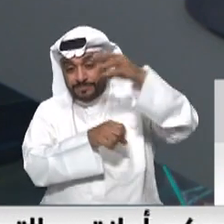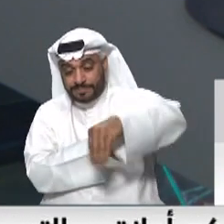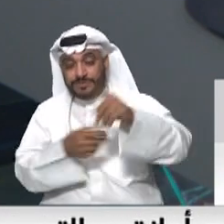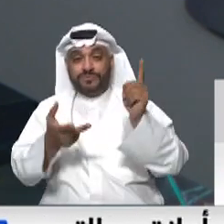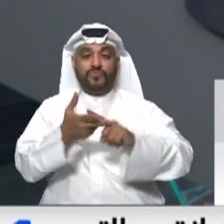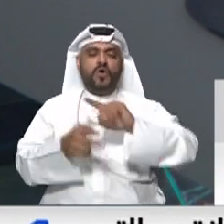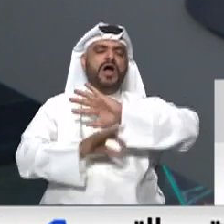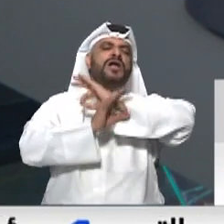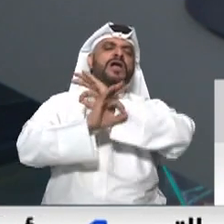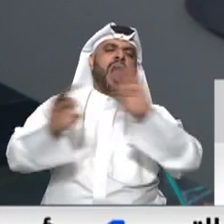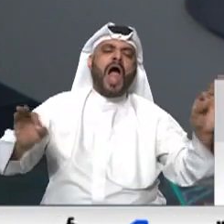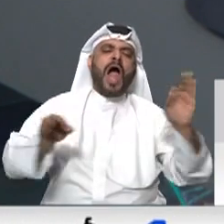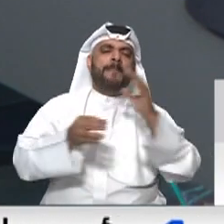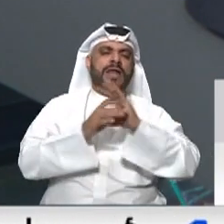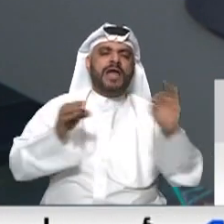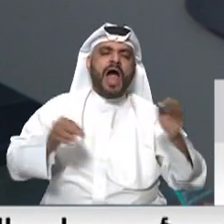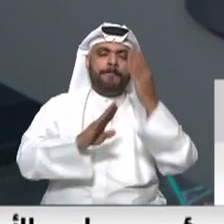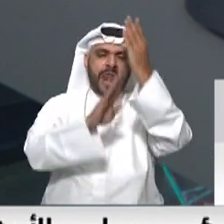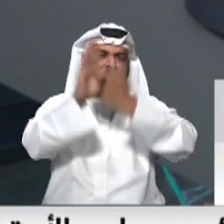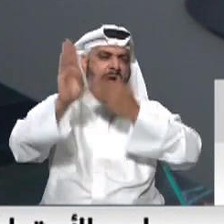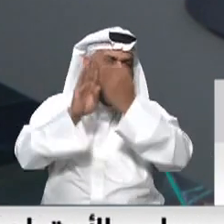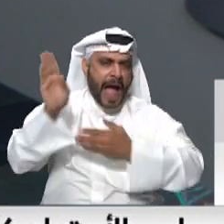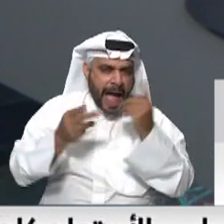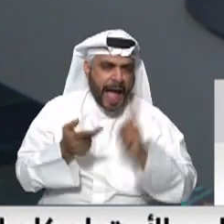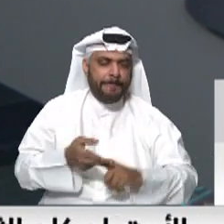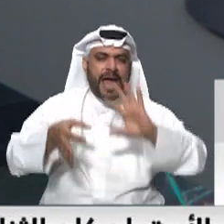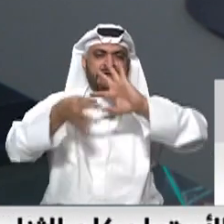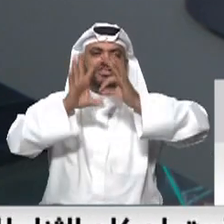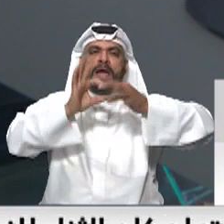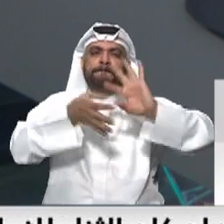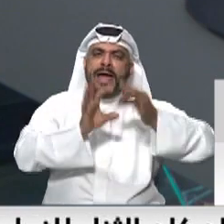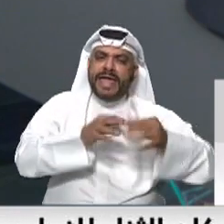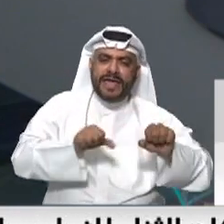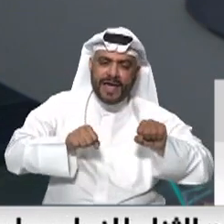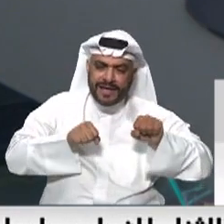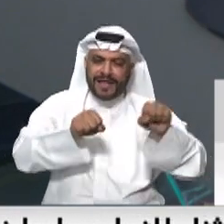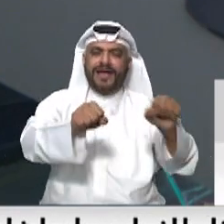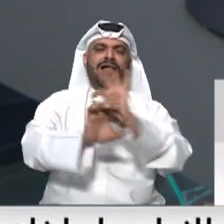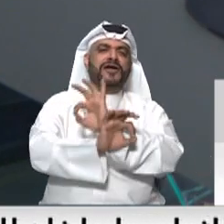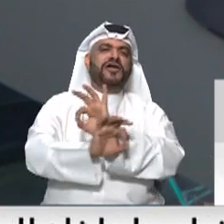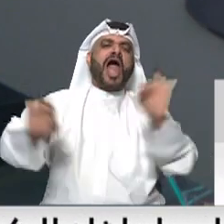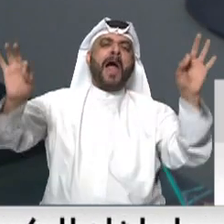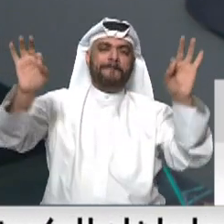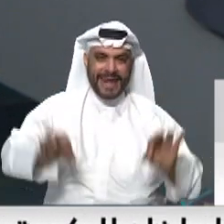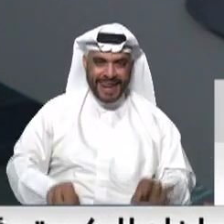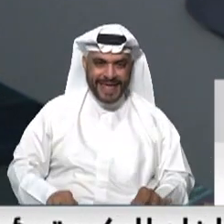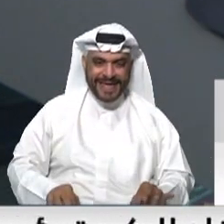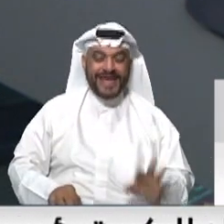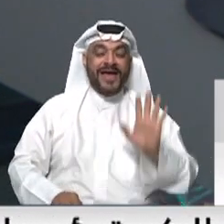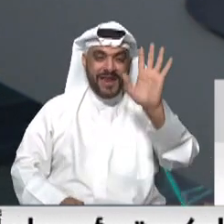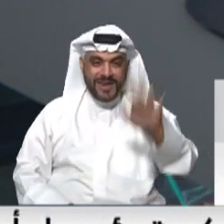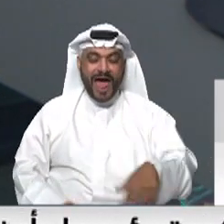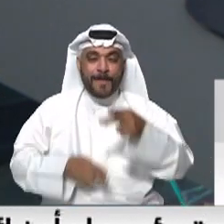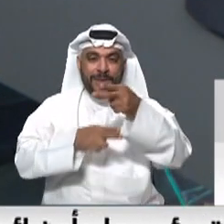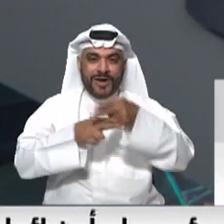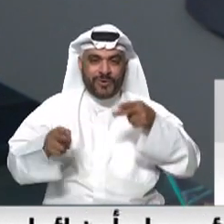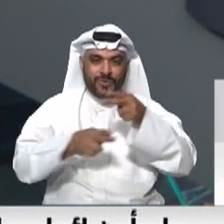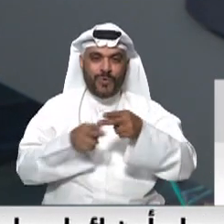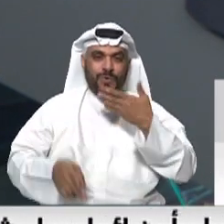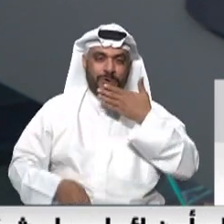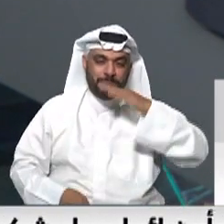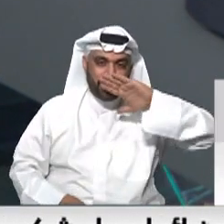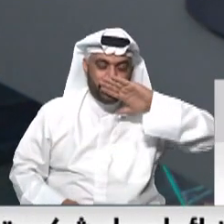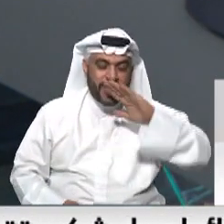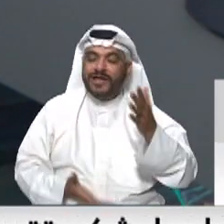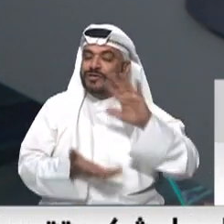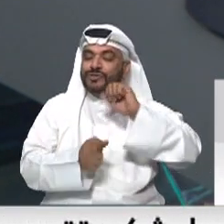بما يعترض طريقهم من مخاطر. نعم عبد العزيز، رجال الكويت عملوا في المخابز الآلية من أجل تأمين الطعام